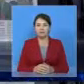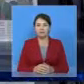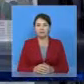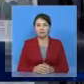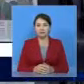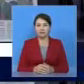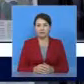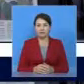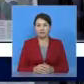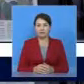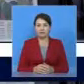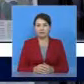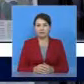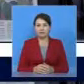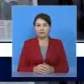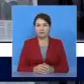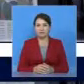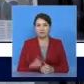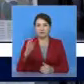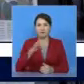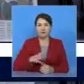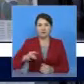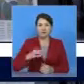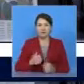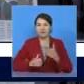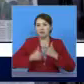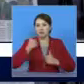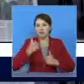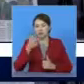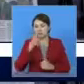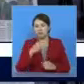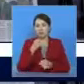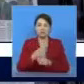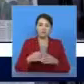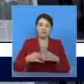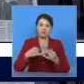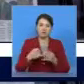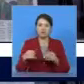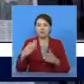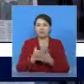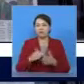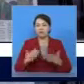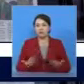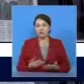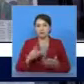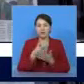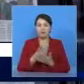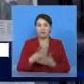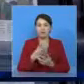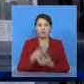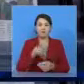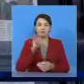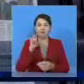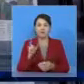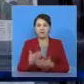аудан халка. В Байгаинском районе гордятся своим земляком. На протяжении всего жизненного пути он показывает достойный пример